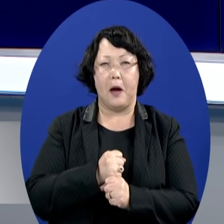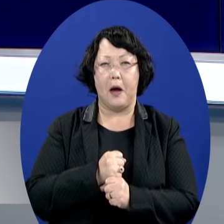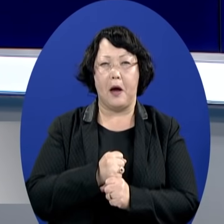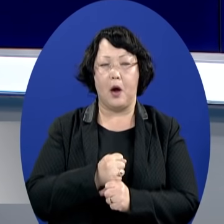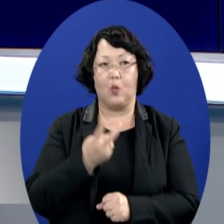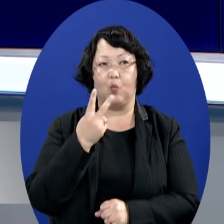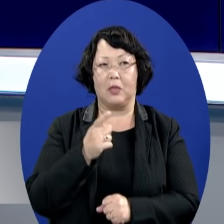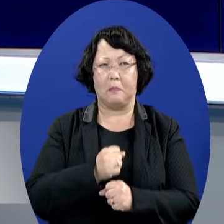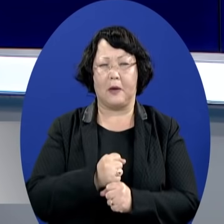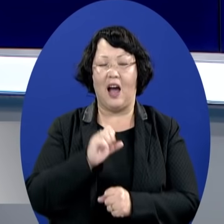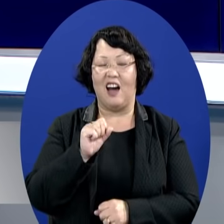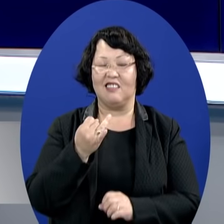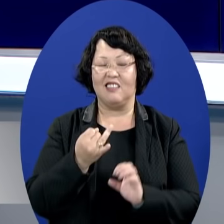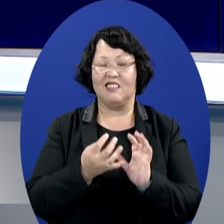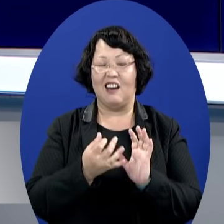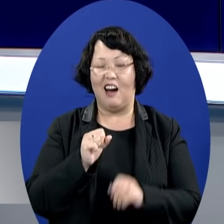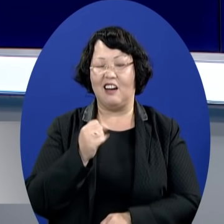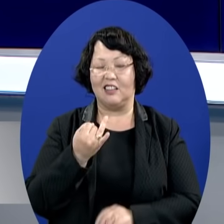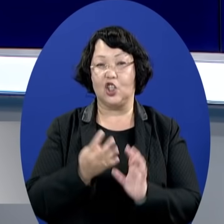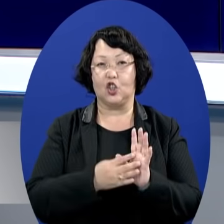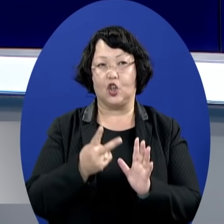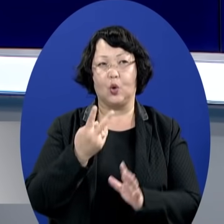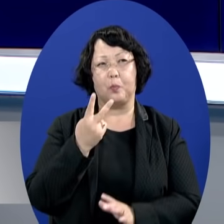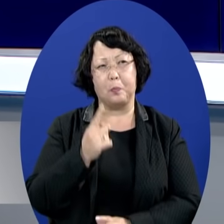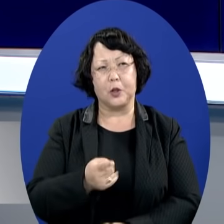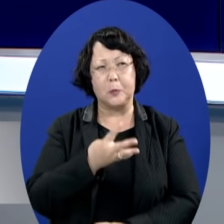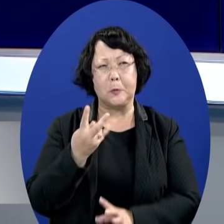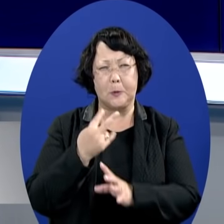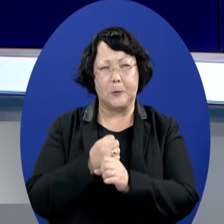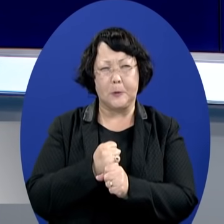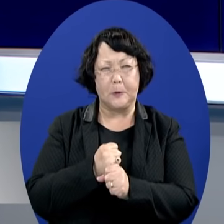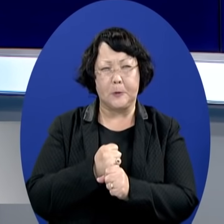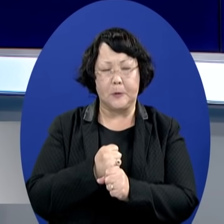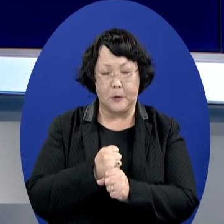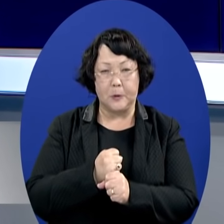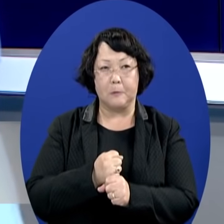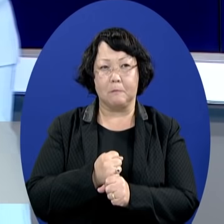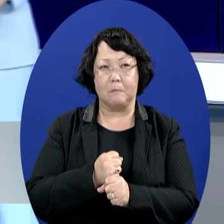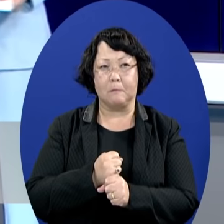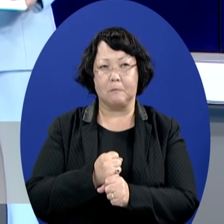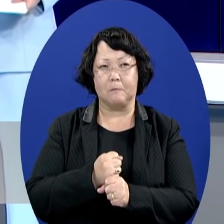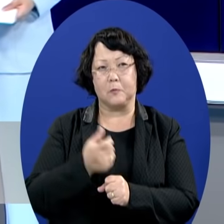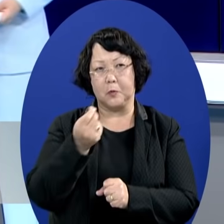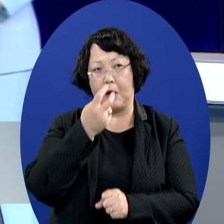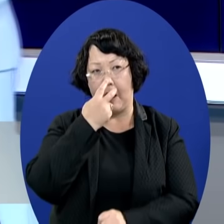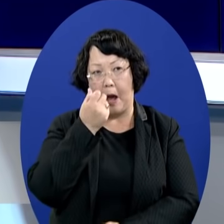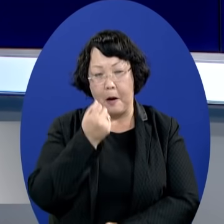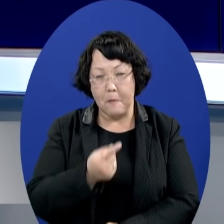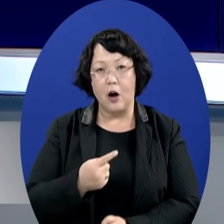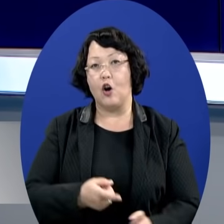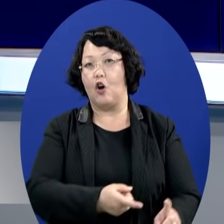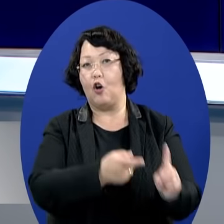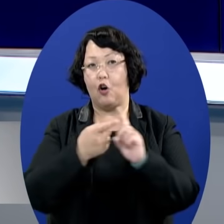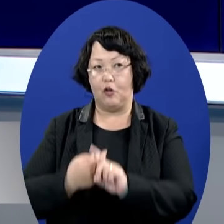цар тахлын үеүүдэд хөл хорой тавьсан үеүүдэд бол яг шатхууны үнд 1400 төгрөг дээр ингээд тогтмол байсан графикаас харж болно. За үнтэйгээ